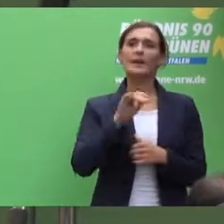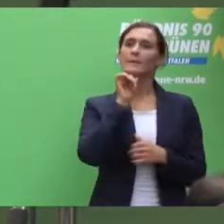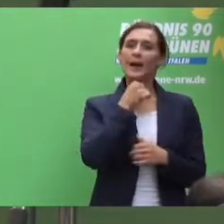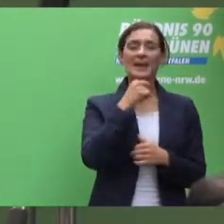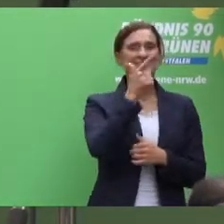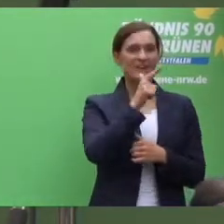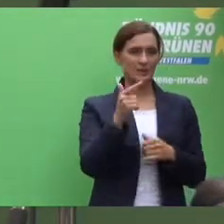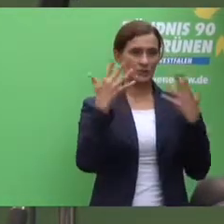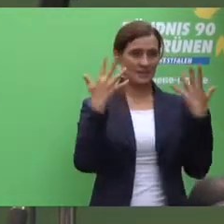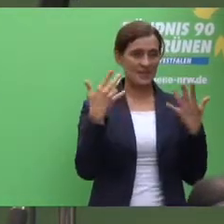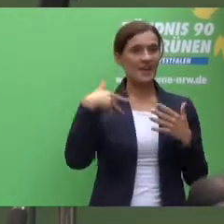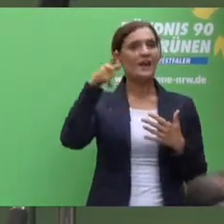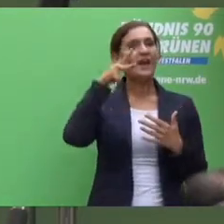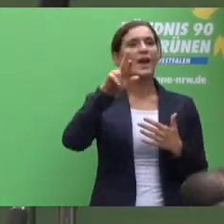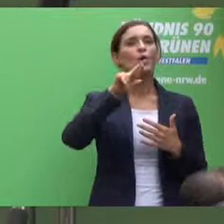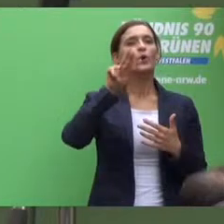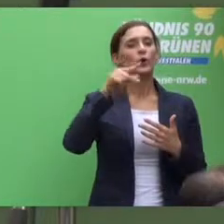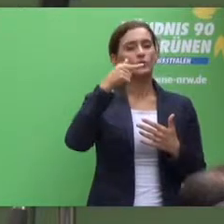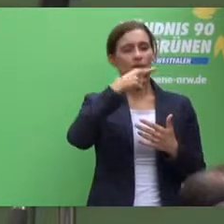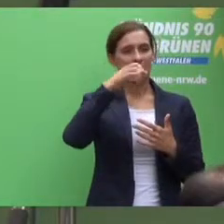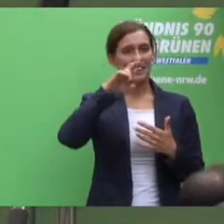Herrn Rüttgers in Nordrhein-Westfalen abwählen.